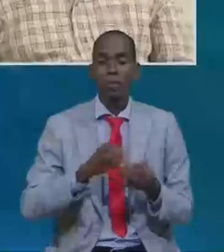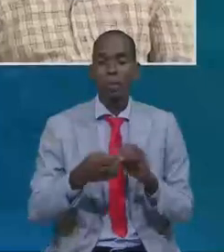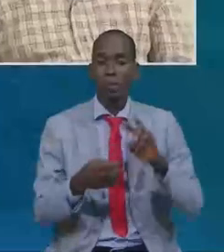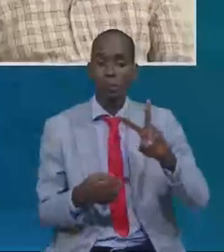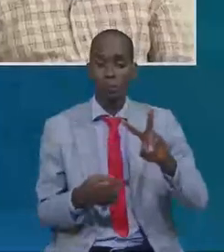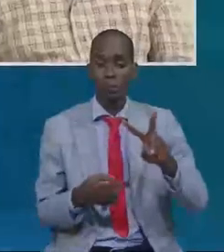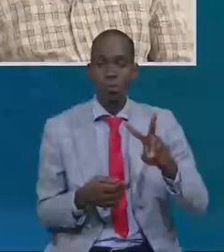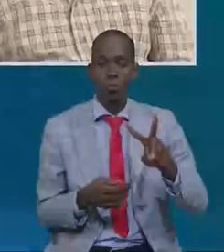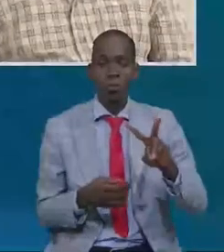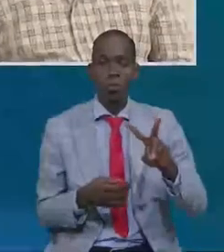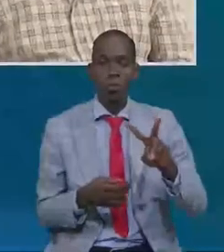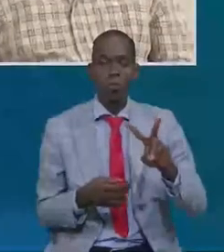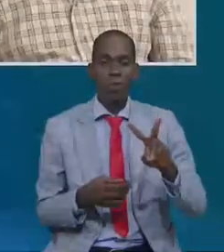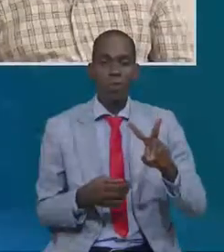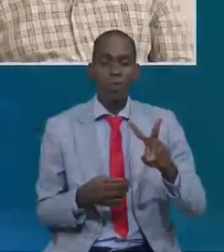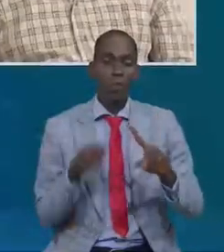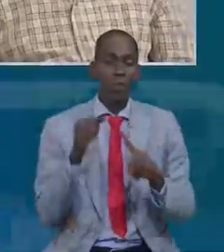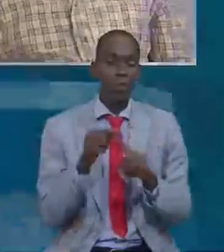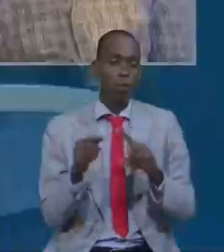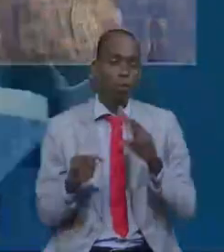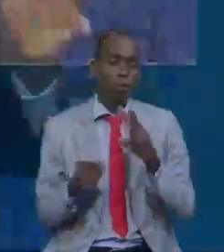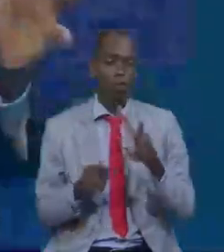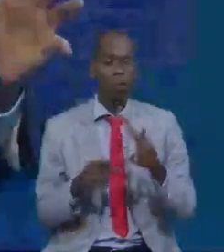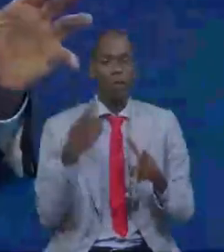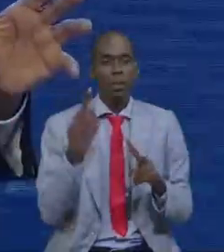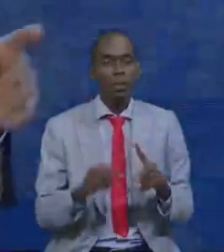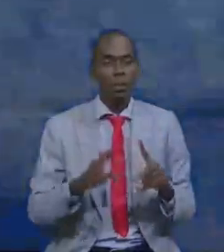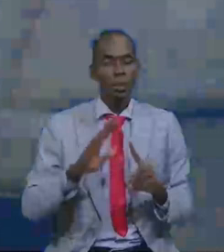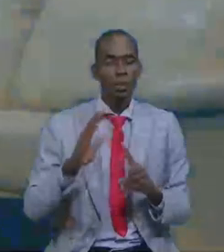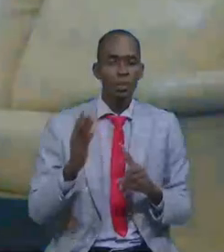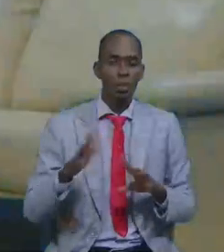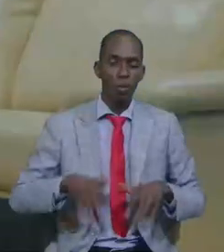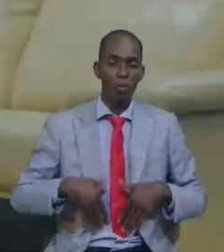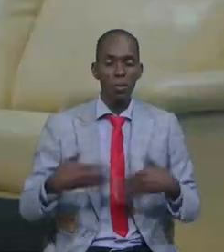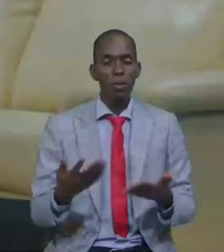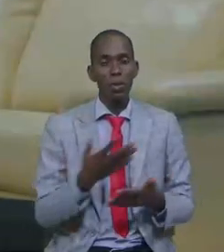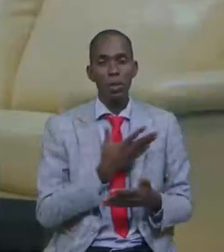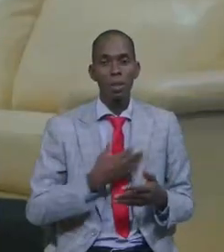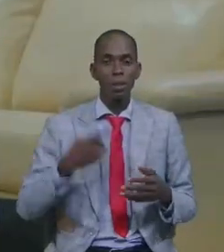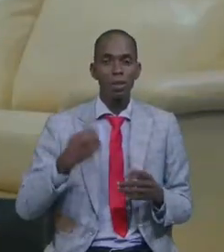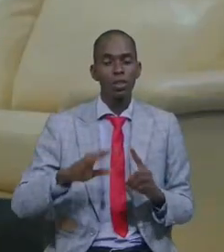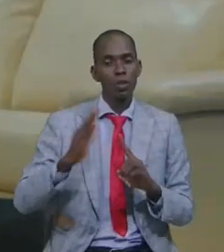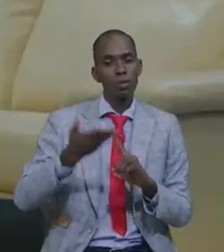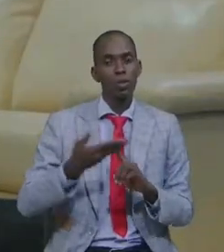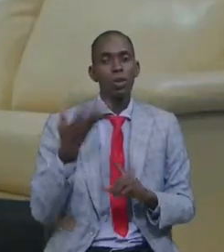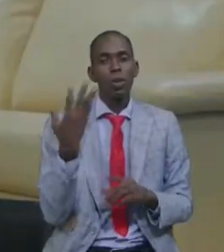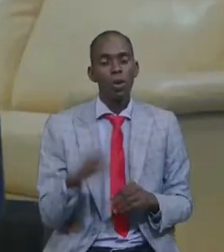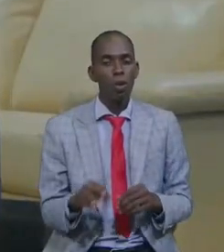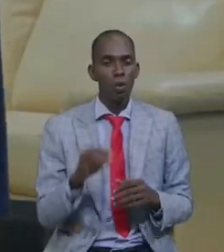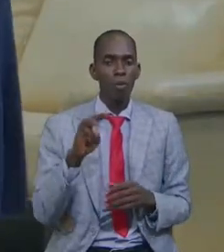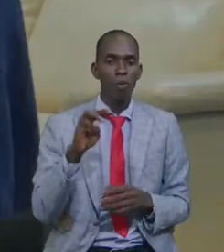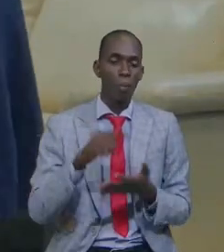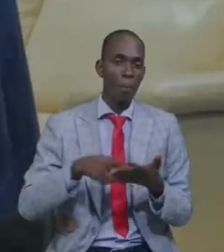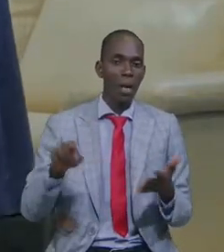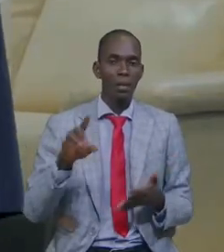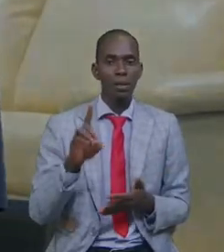La conviction et la confession des péchés marqués. La conviction. Voyons